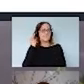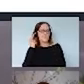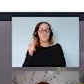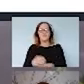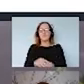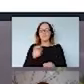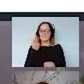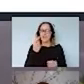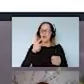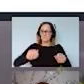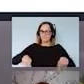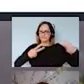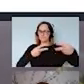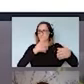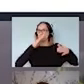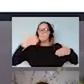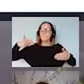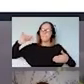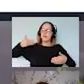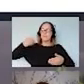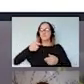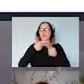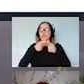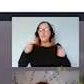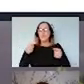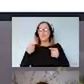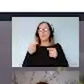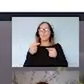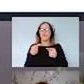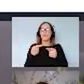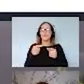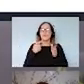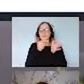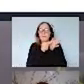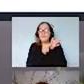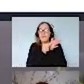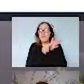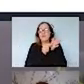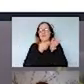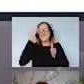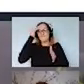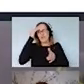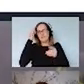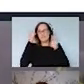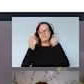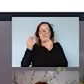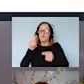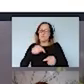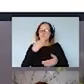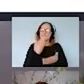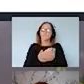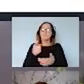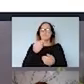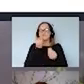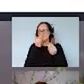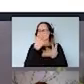zaraz włączymy prezentację i spróbuję zrobić taką krótką pigułkę wiedzy i inspiracji, bo muszę przyznać, że dostałem